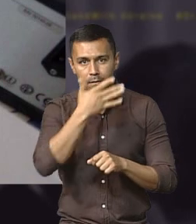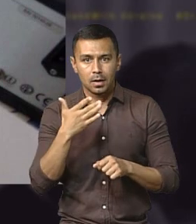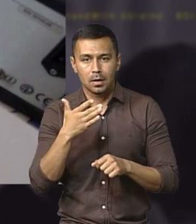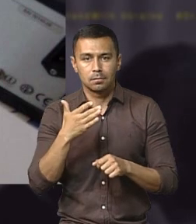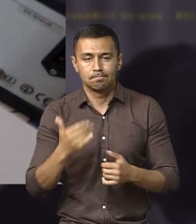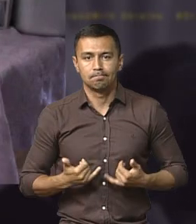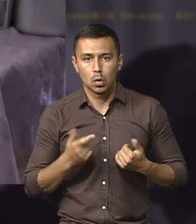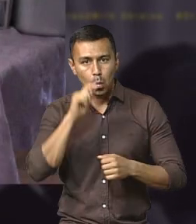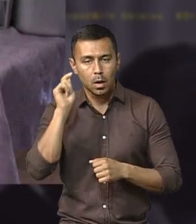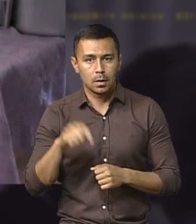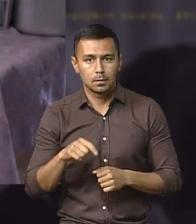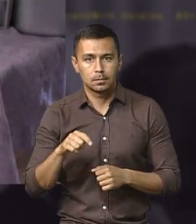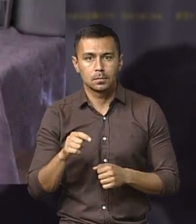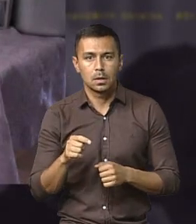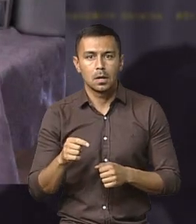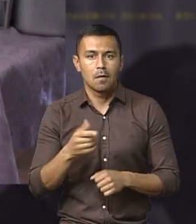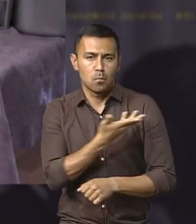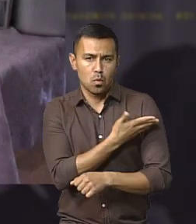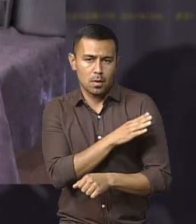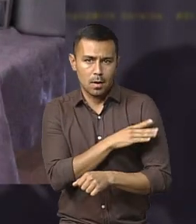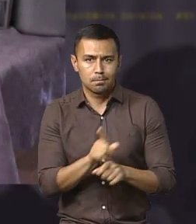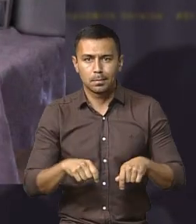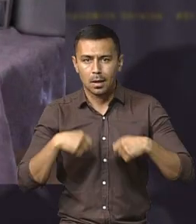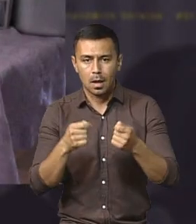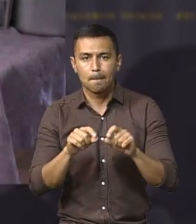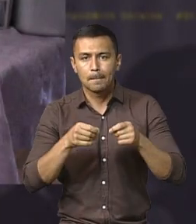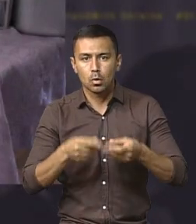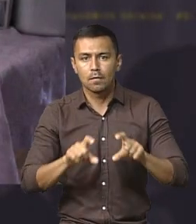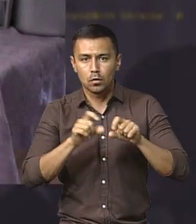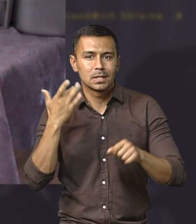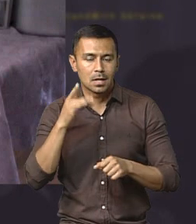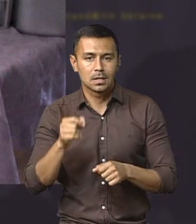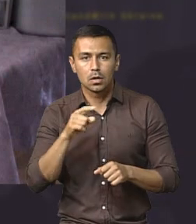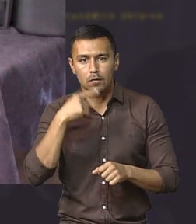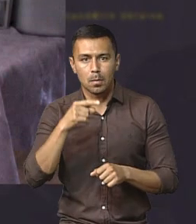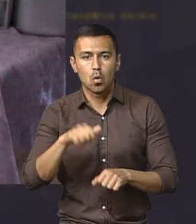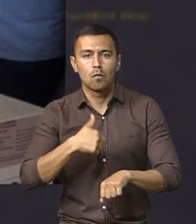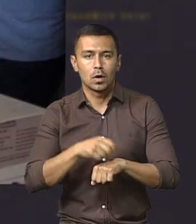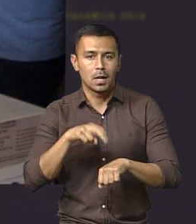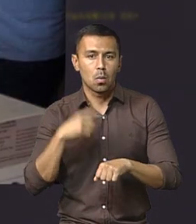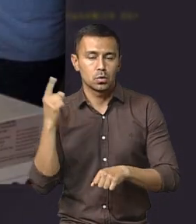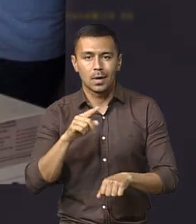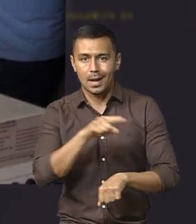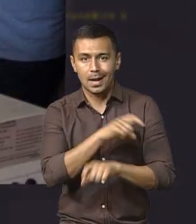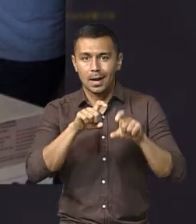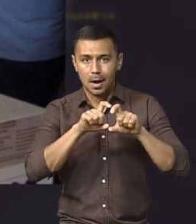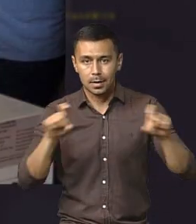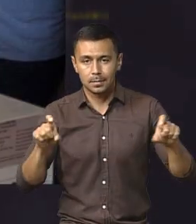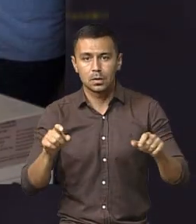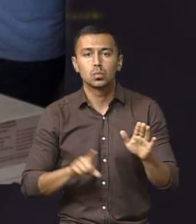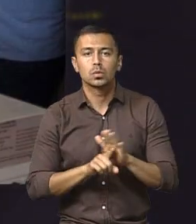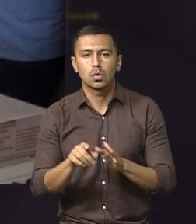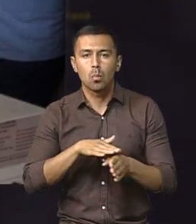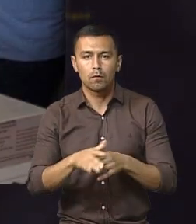for Ukraine», Куявсько-Поморське воєводство та благодійні фонди із США. За словами головного лікаря обласної лікарні Якова Цуглевича, з